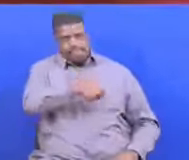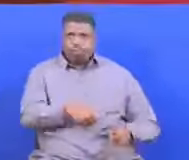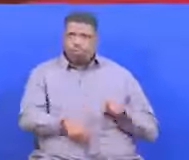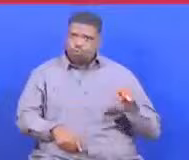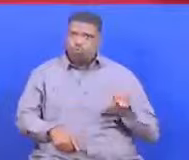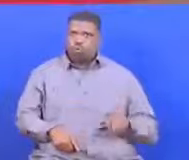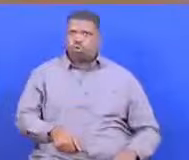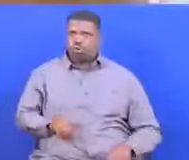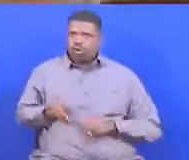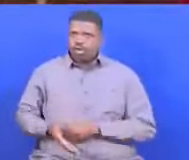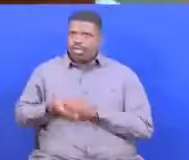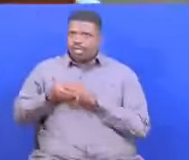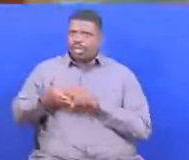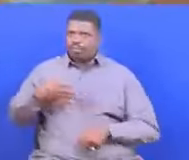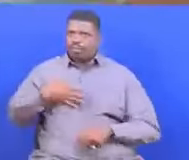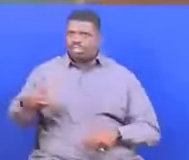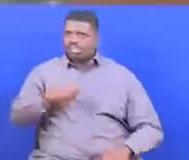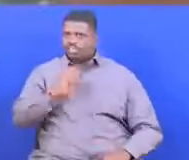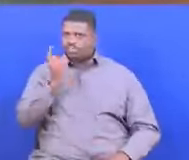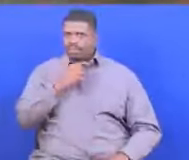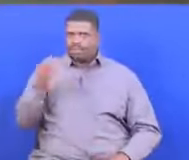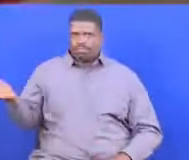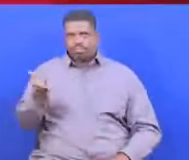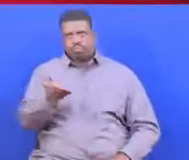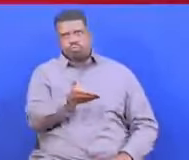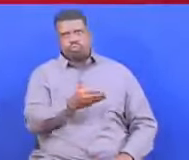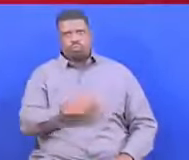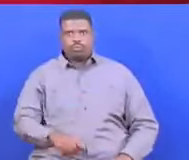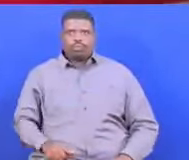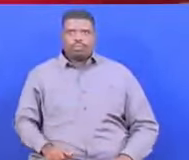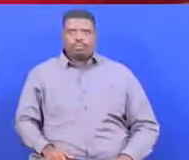linajibiwa na naibu waziri mheshimiwa Mwanaidi Hamis.